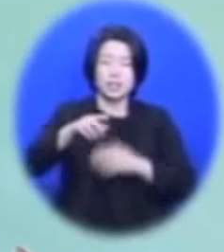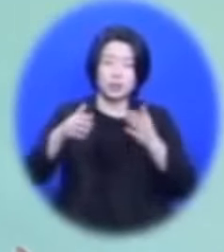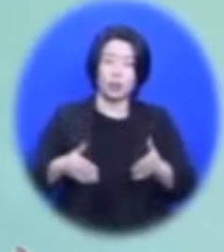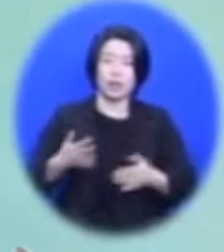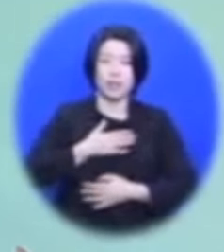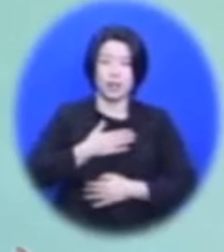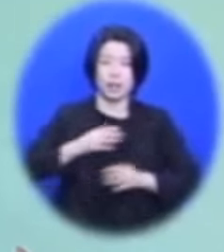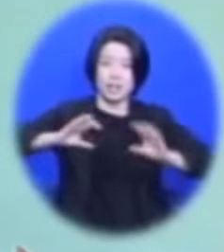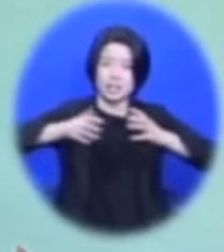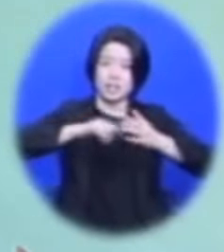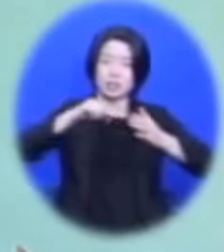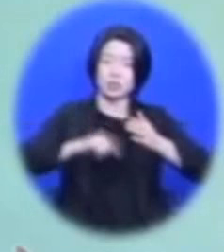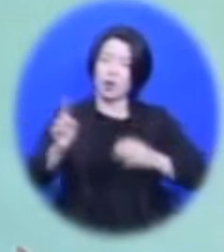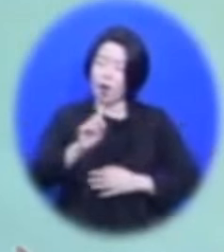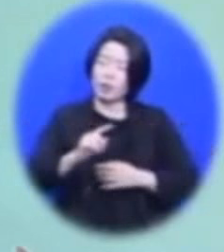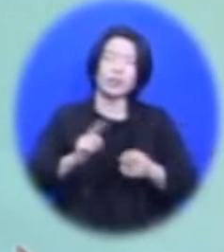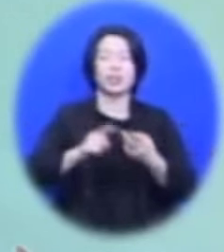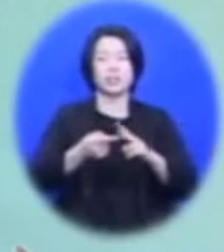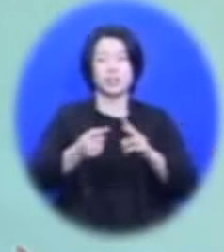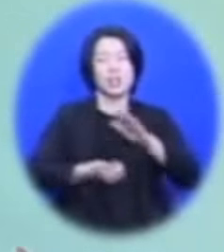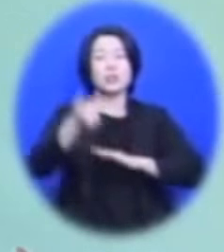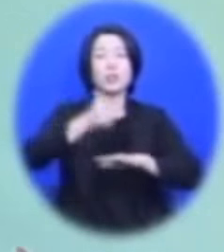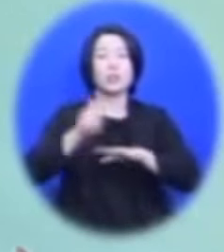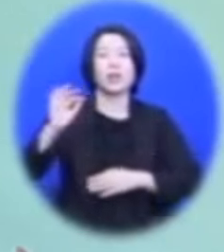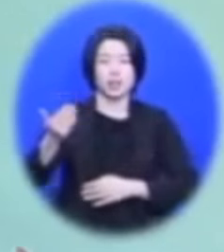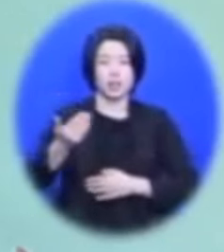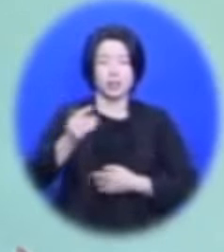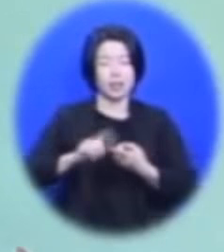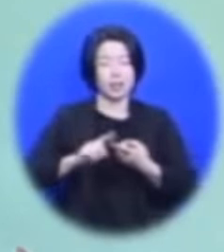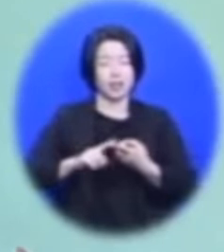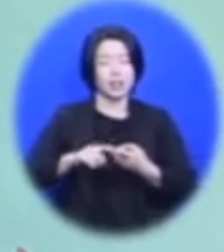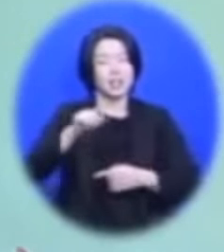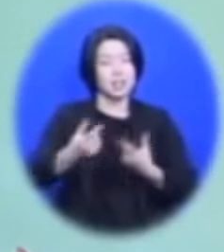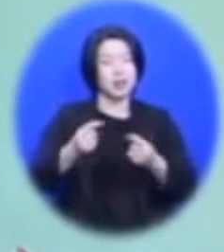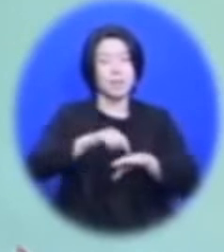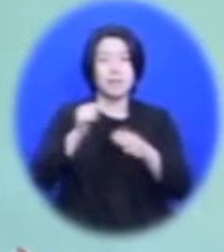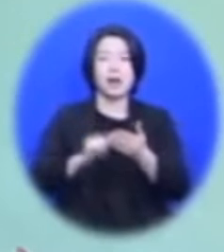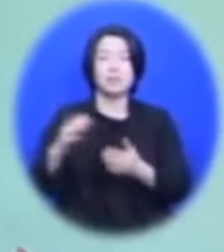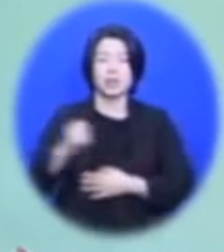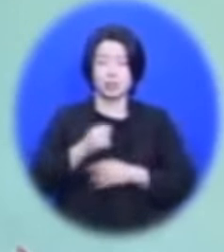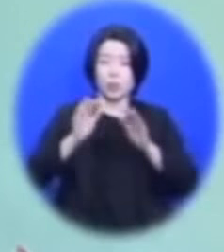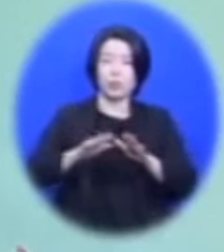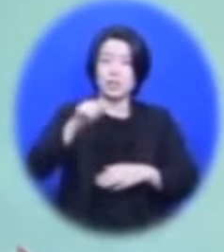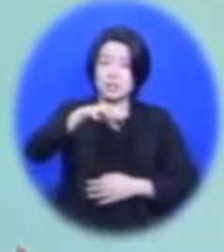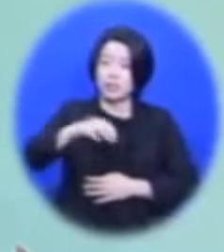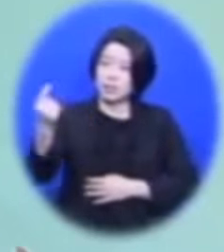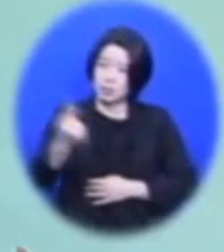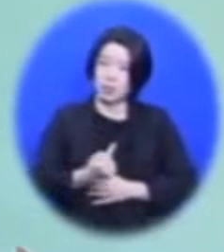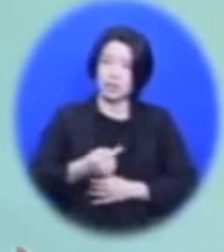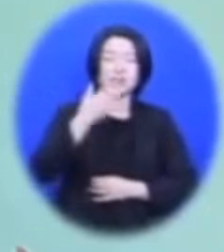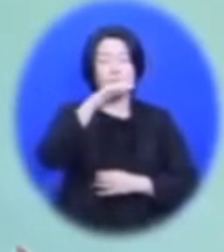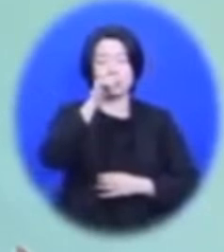내가 세상에서 어떻게 해서든지 성공해야 될 텐데 그런 마음으로 오늘 여기까지 오셨을 수도